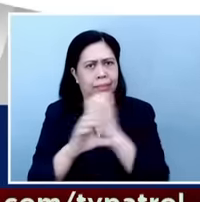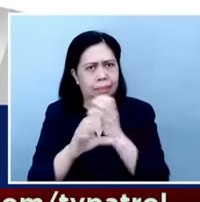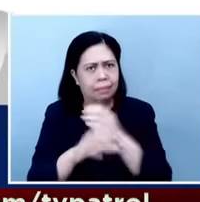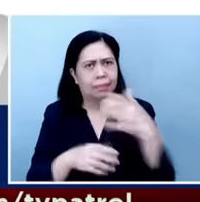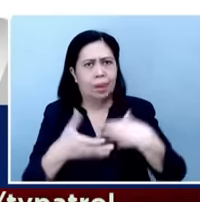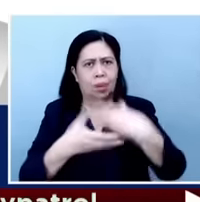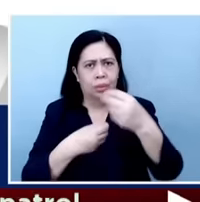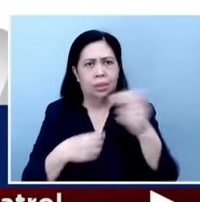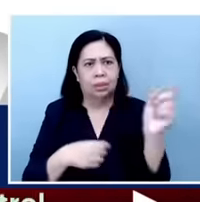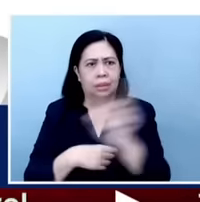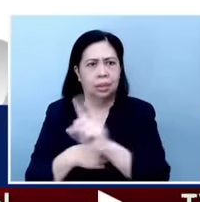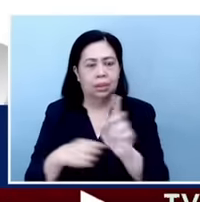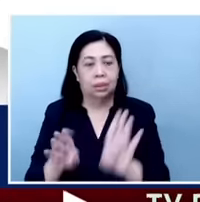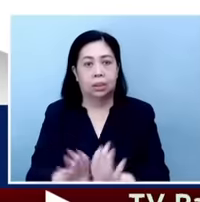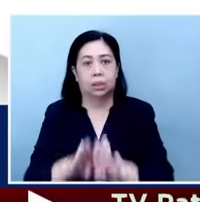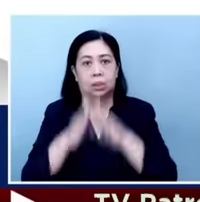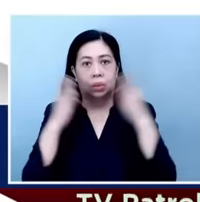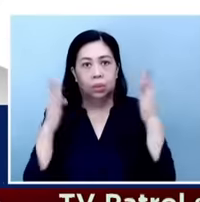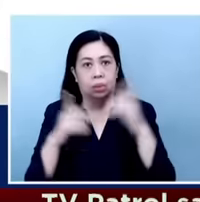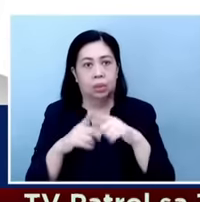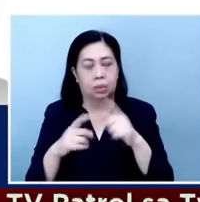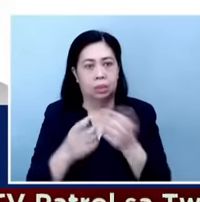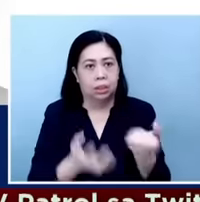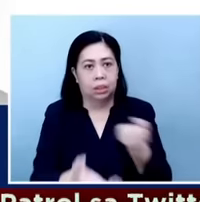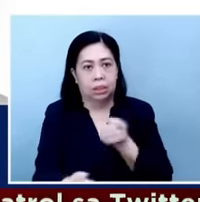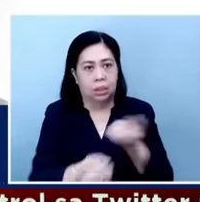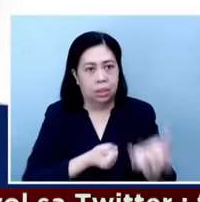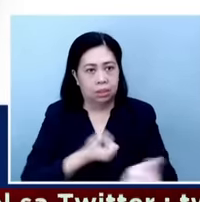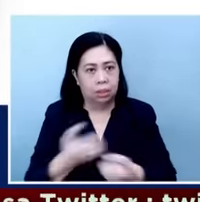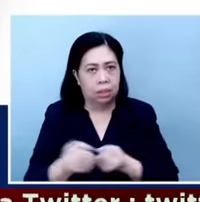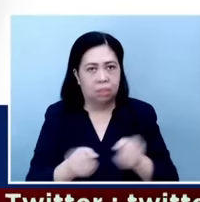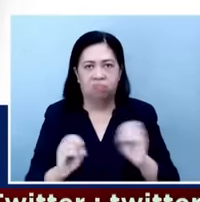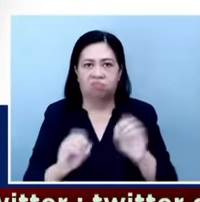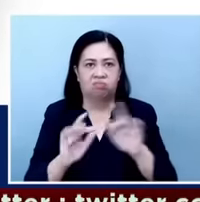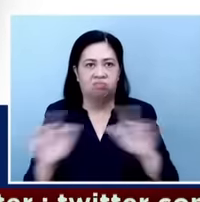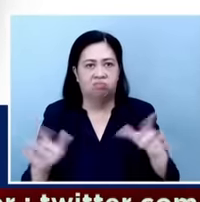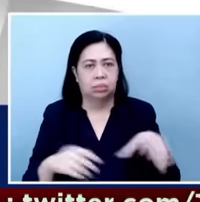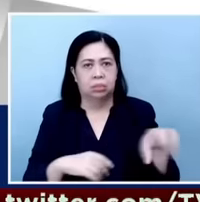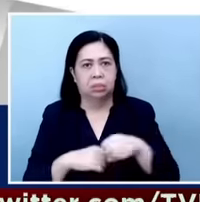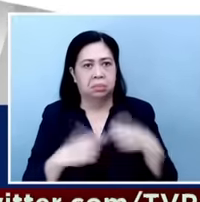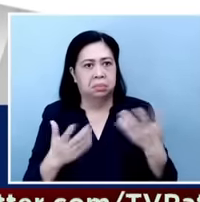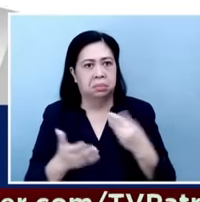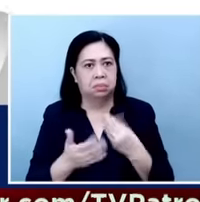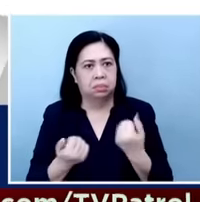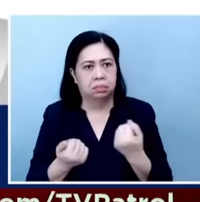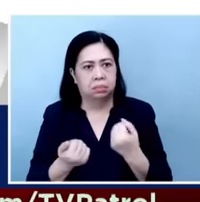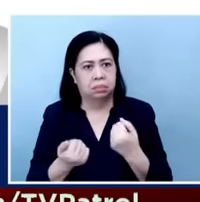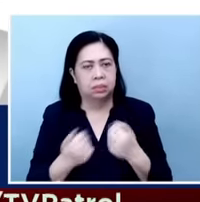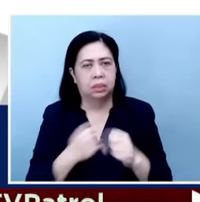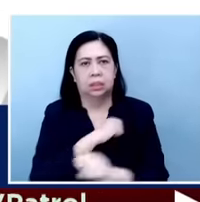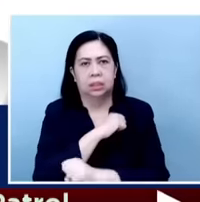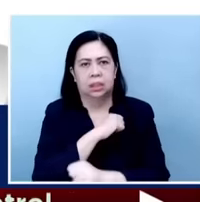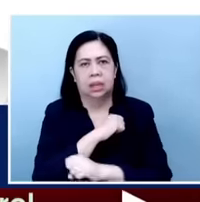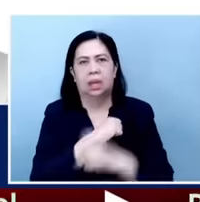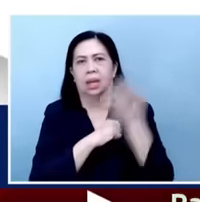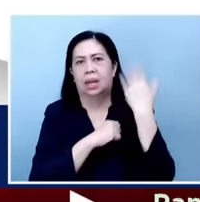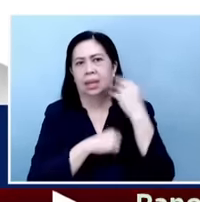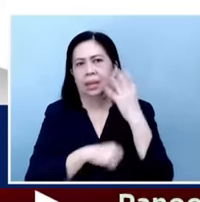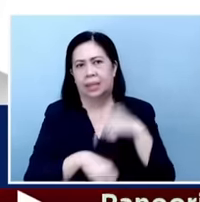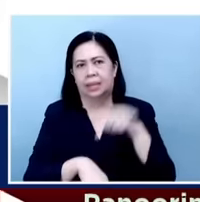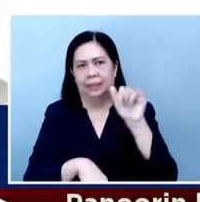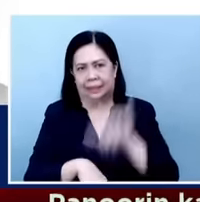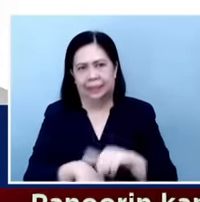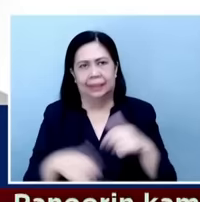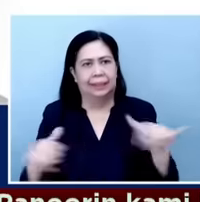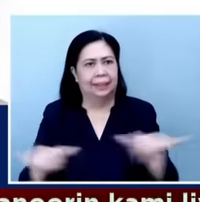labas. Binuksan ng suspect ang mga cabinet pero wala siyang natangay. Napag nakawa na rin pala ang